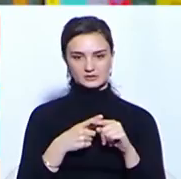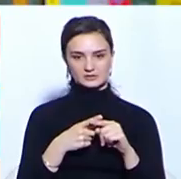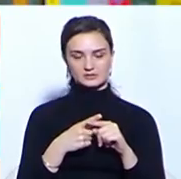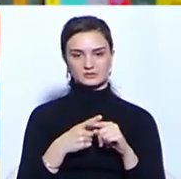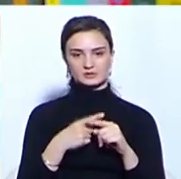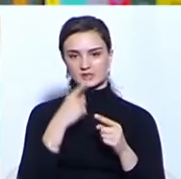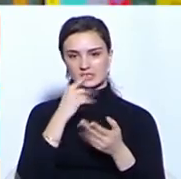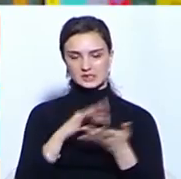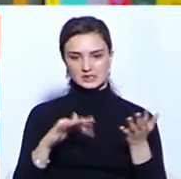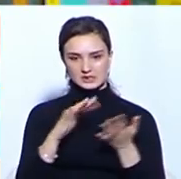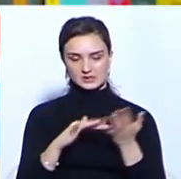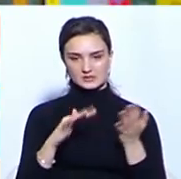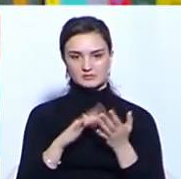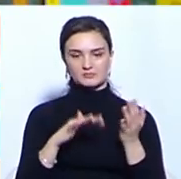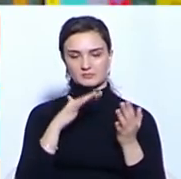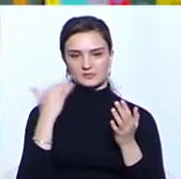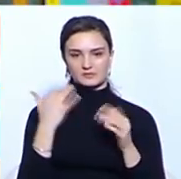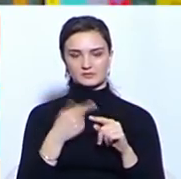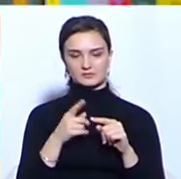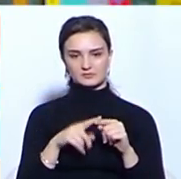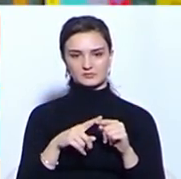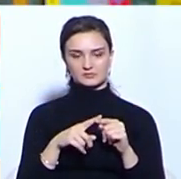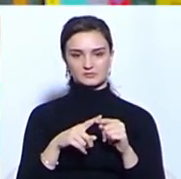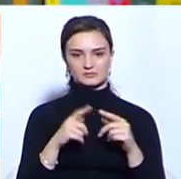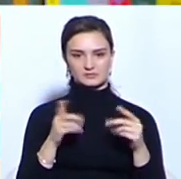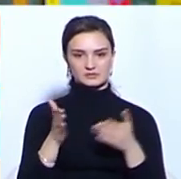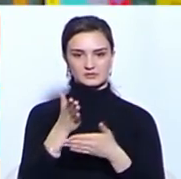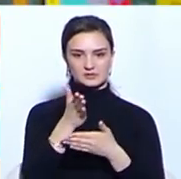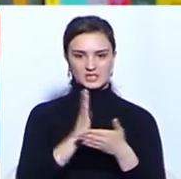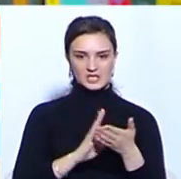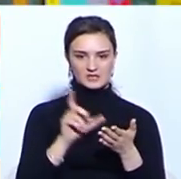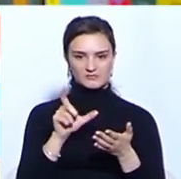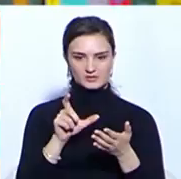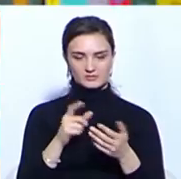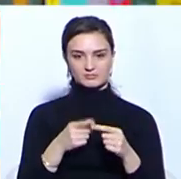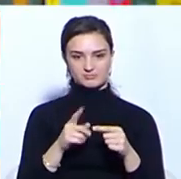დიდ სიხლღრას, მიდგომისათვის დიდ განაკვეთს და ასე შემდეგ.